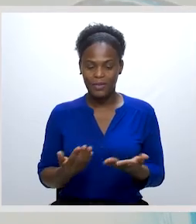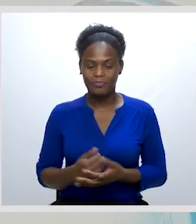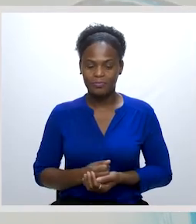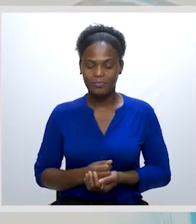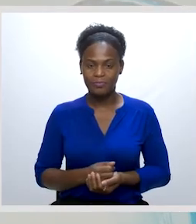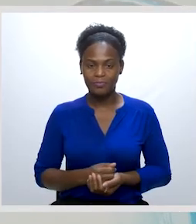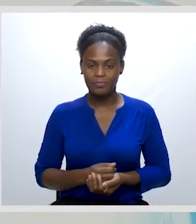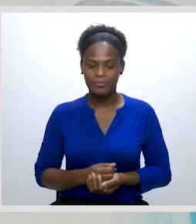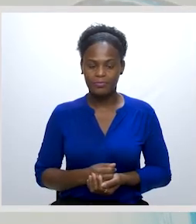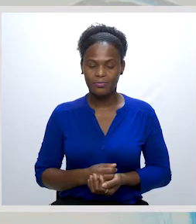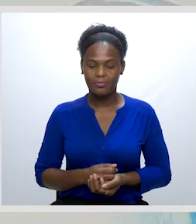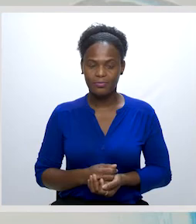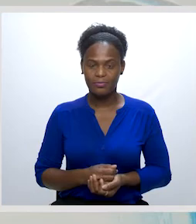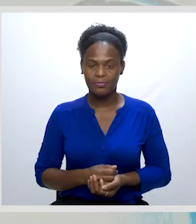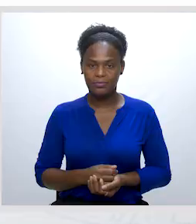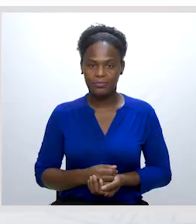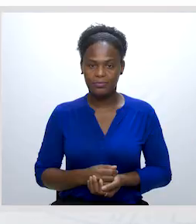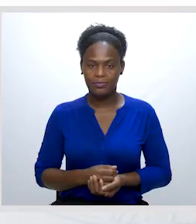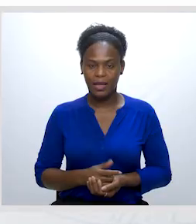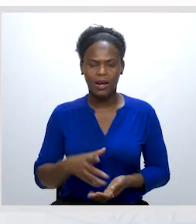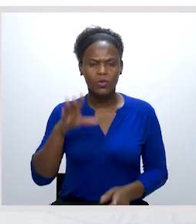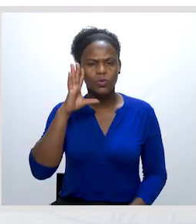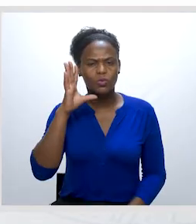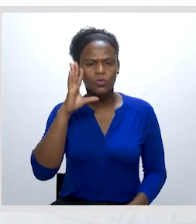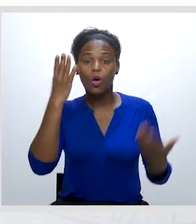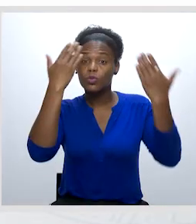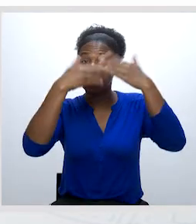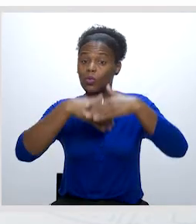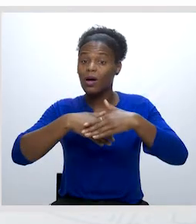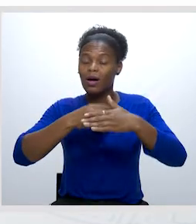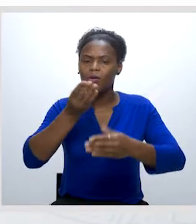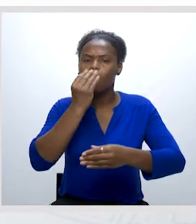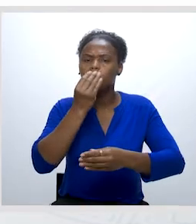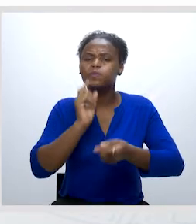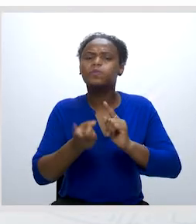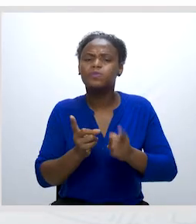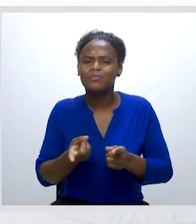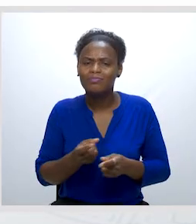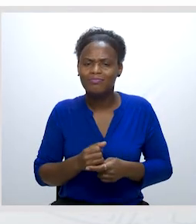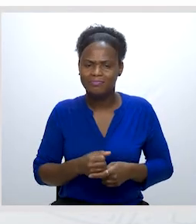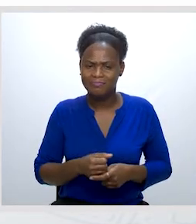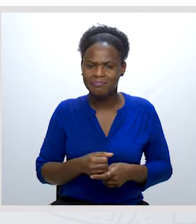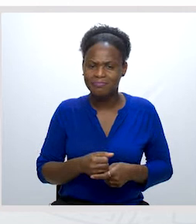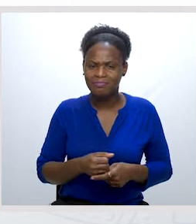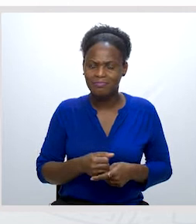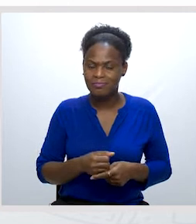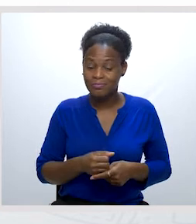On y va? Alors, le soir, quel repas ils prennent?